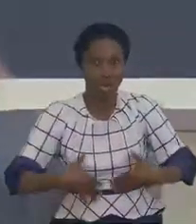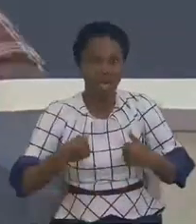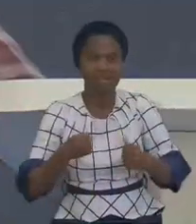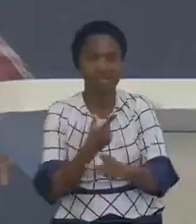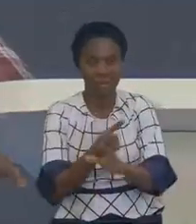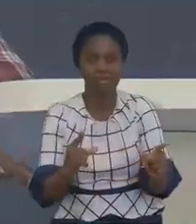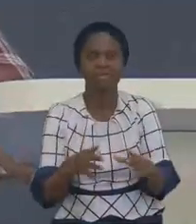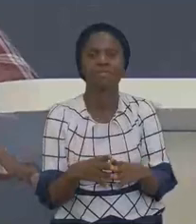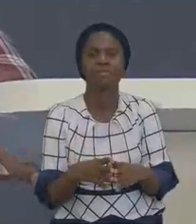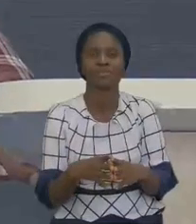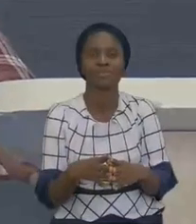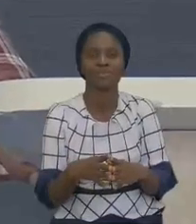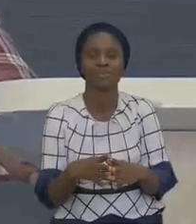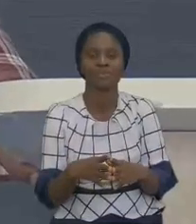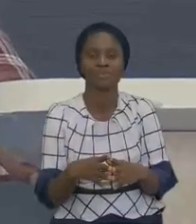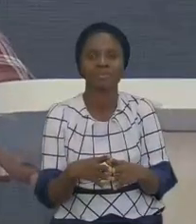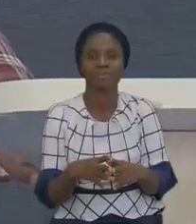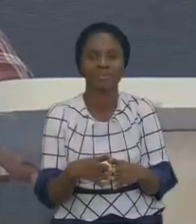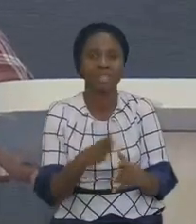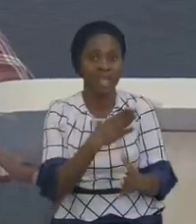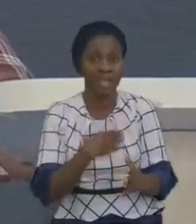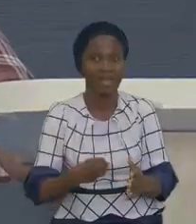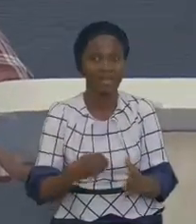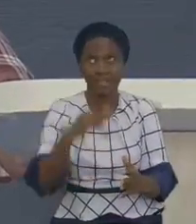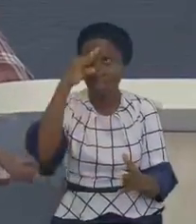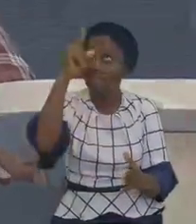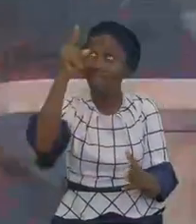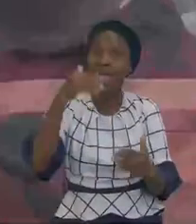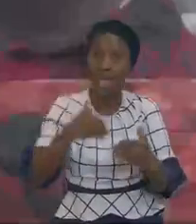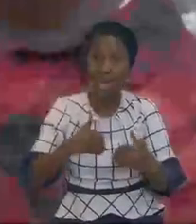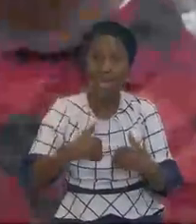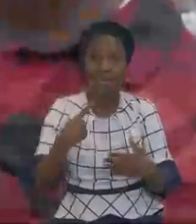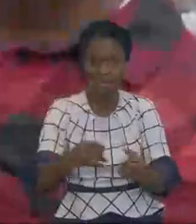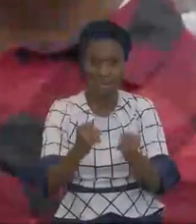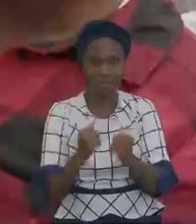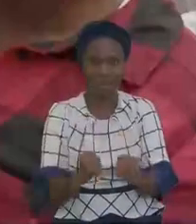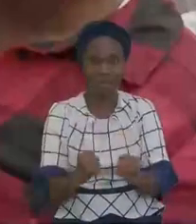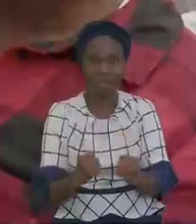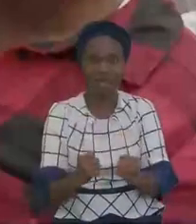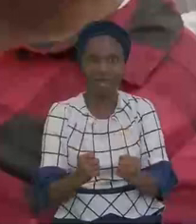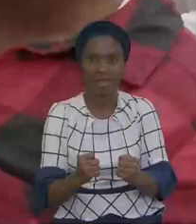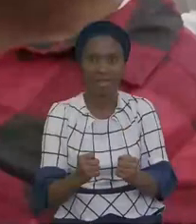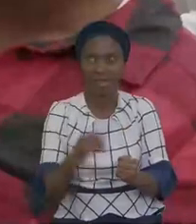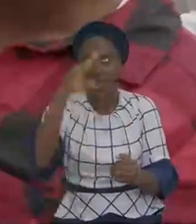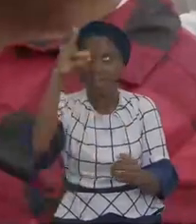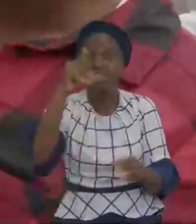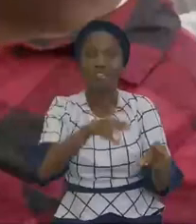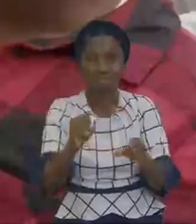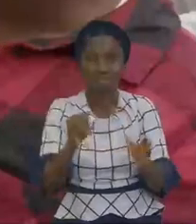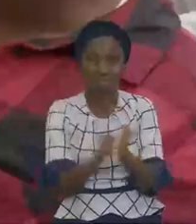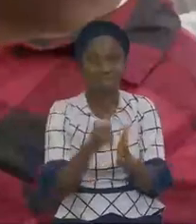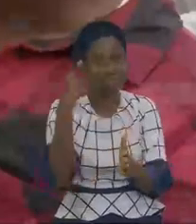Et il a la puissance. Il le fait pour toi. Et